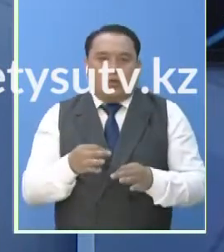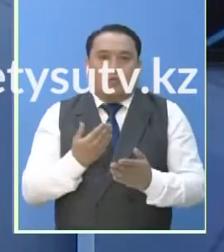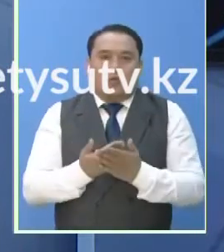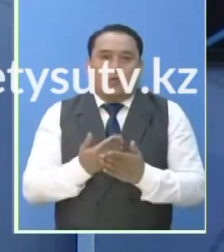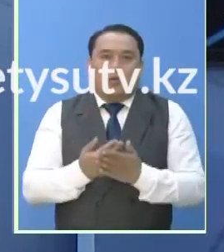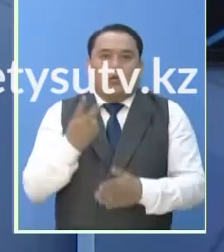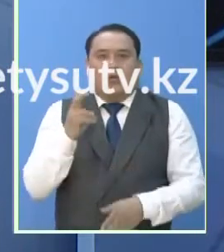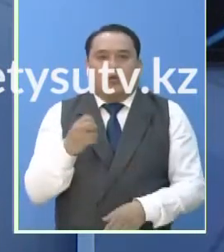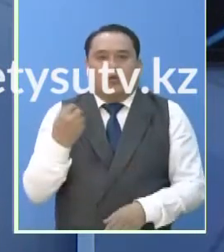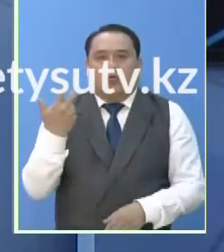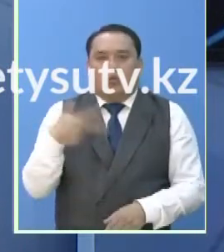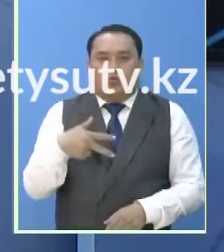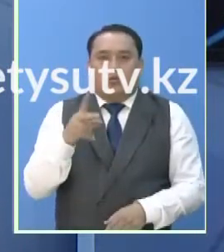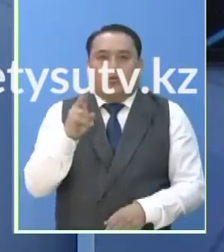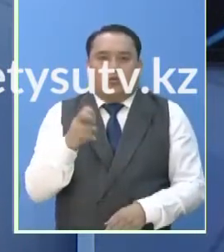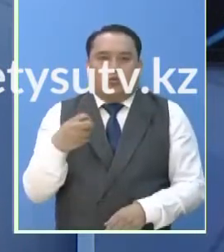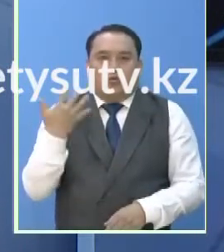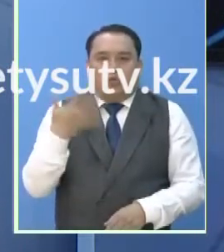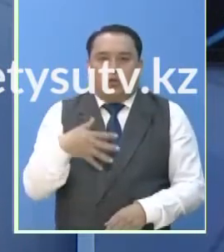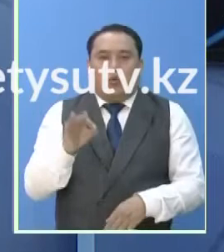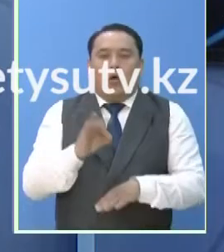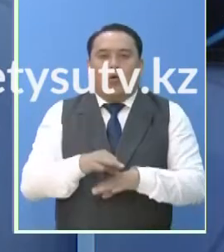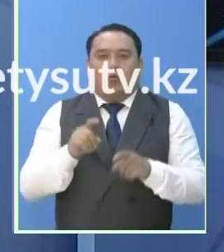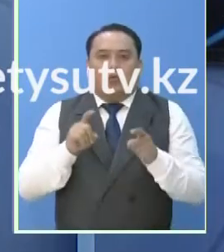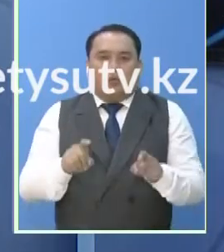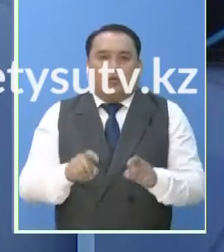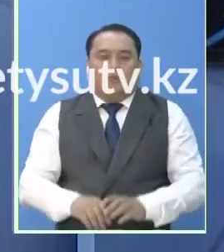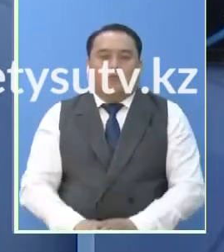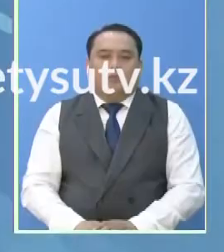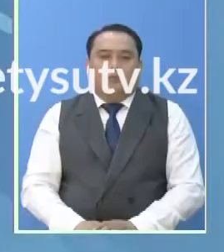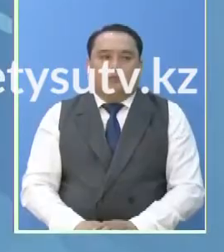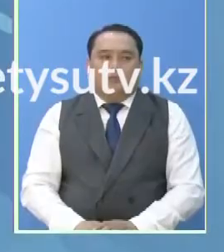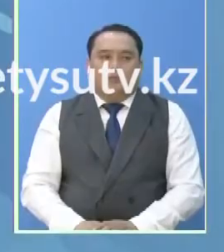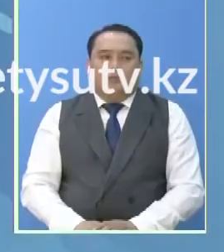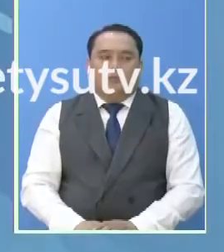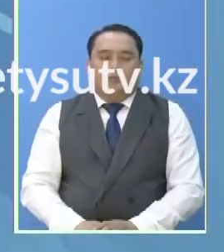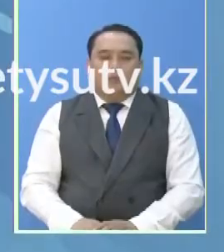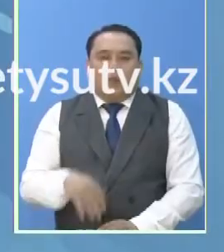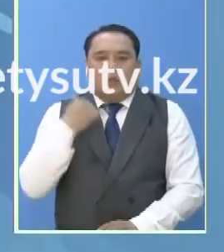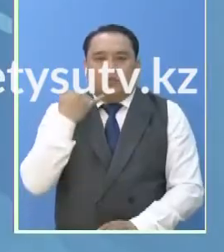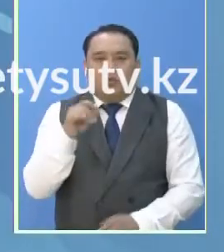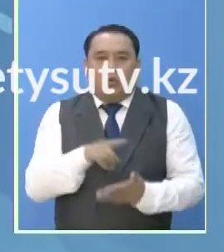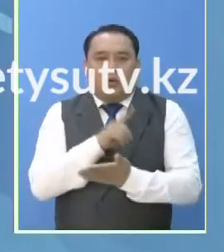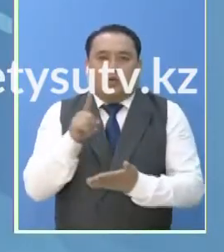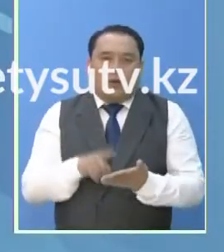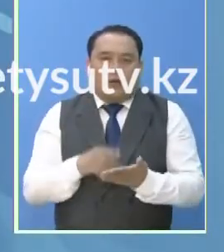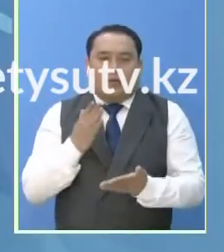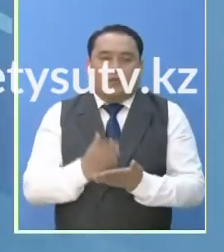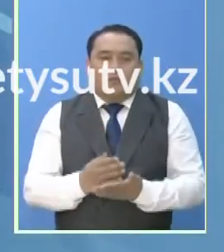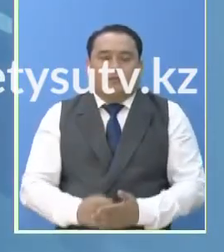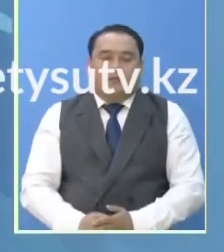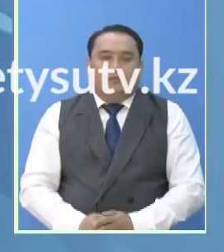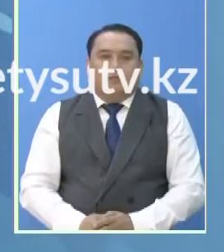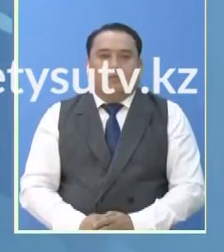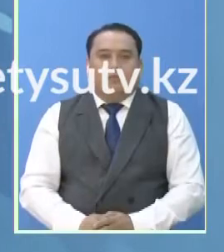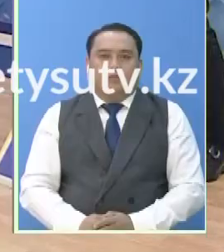сол 230-250 ауру тіркеліп отыр мысалы. Бізге хабарласқан көрермен бар екен, байланысқа қосып алайық.